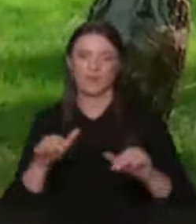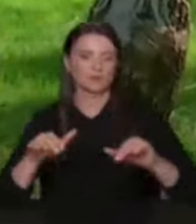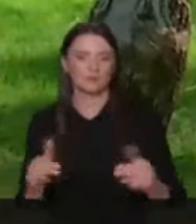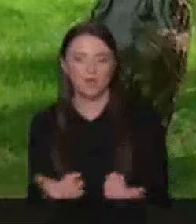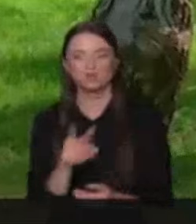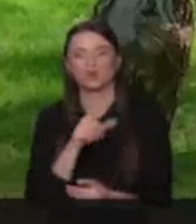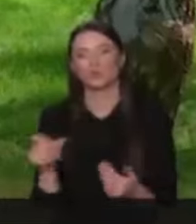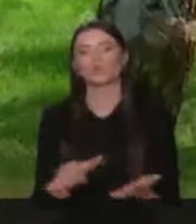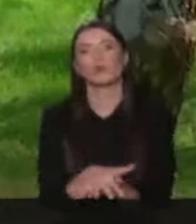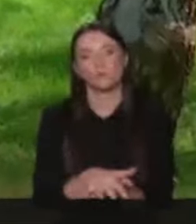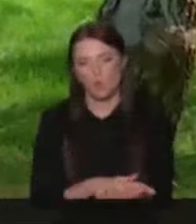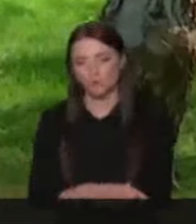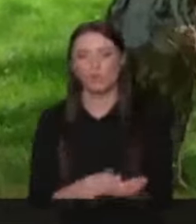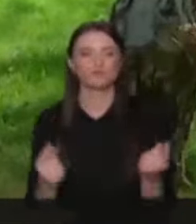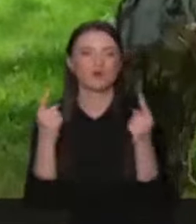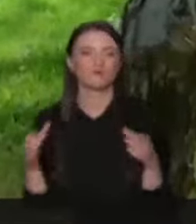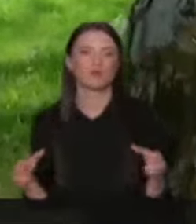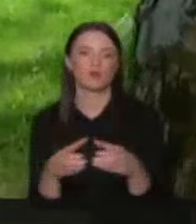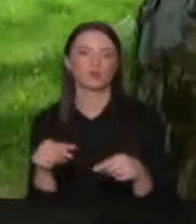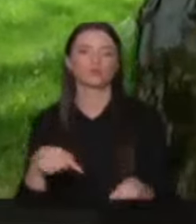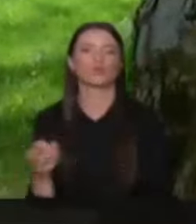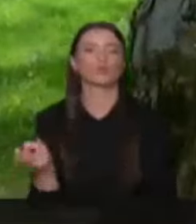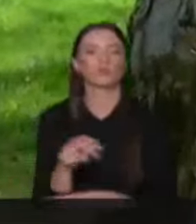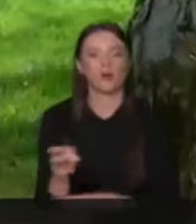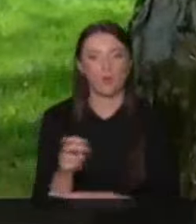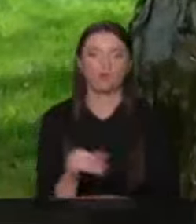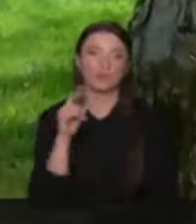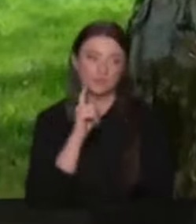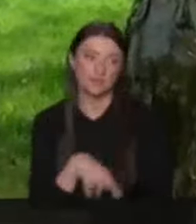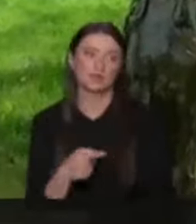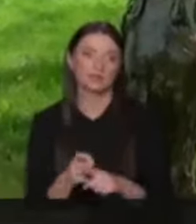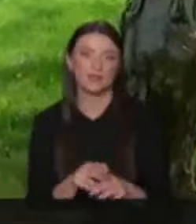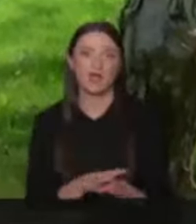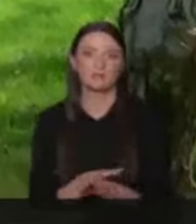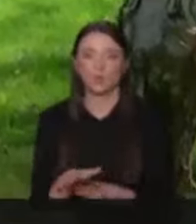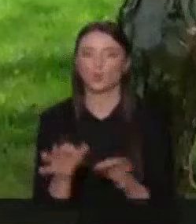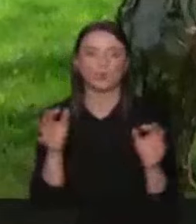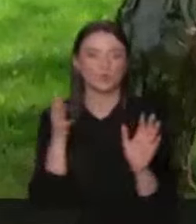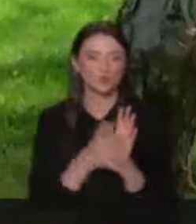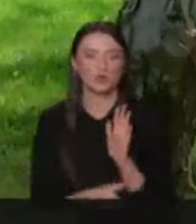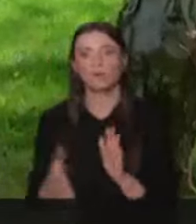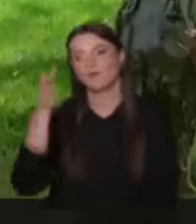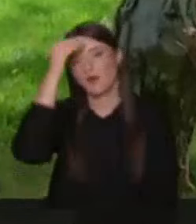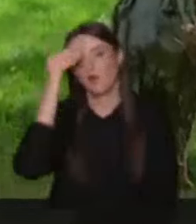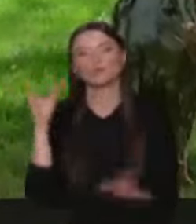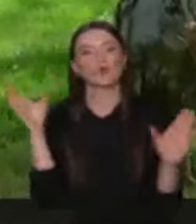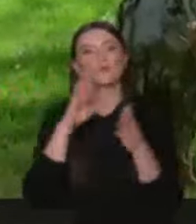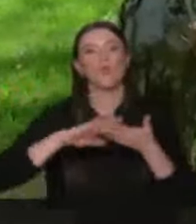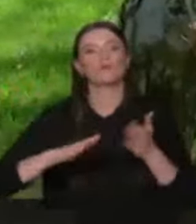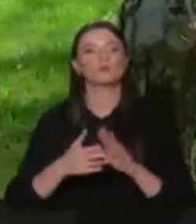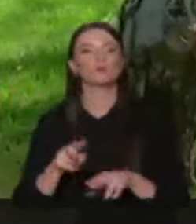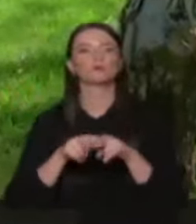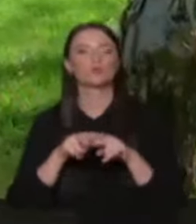люди продовжують великими групами сюди приходити. І, знаєте, це абсолютно зрозуміло, тому що, враховуючи погодні умови у